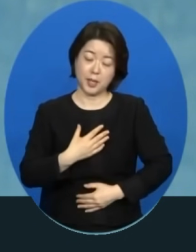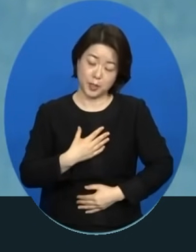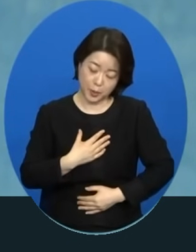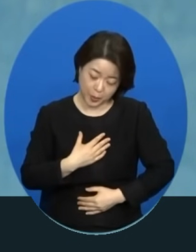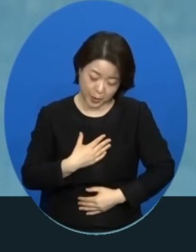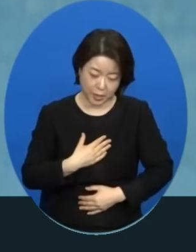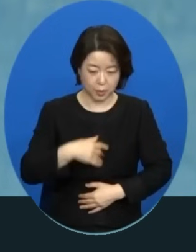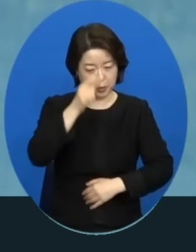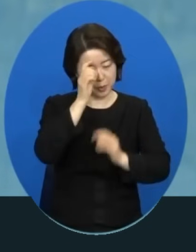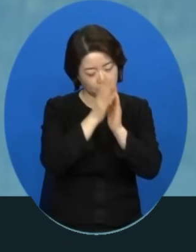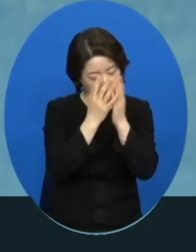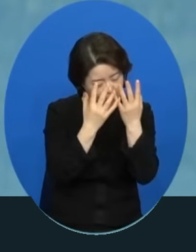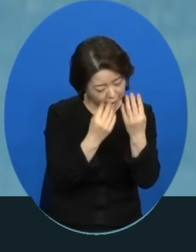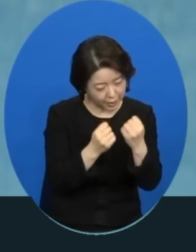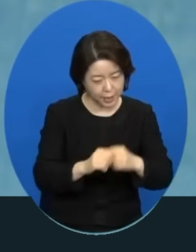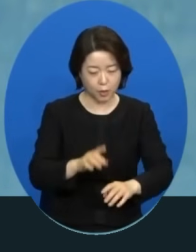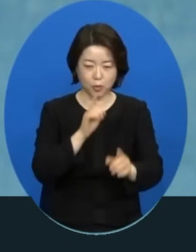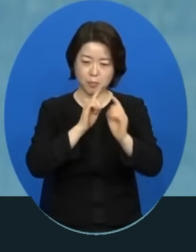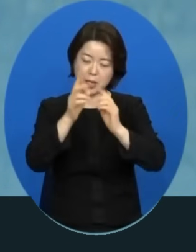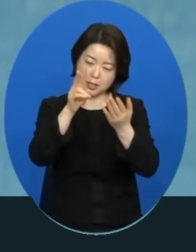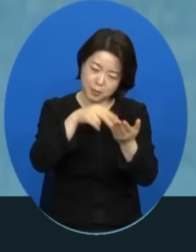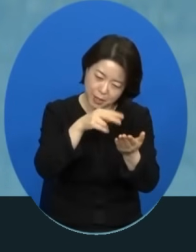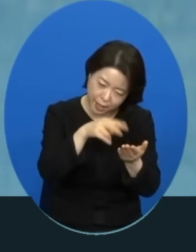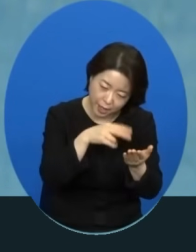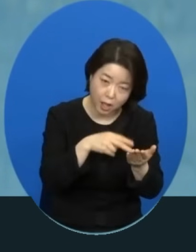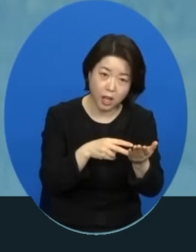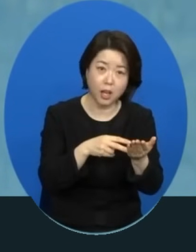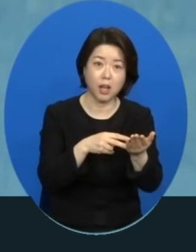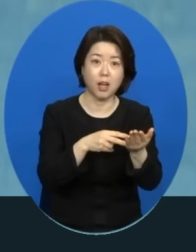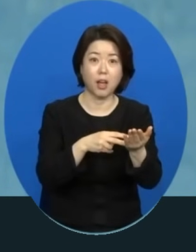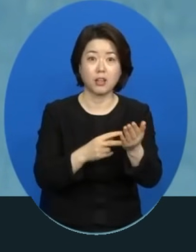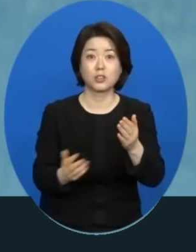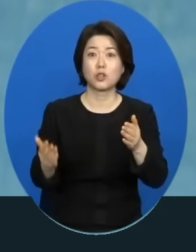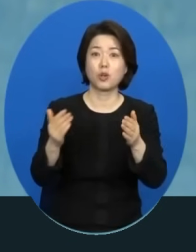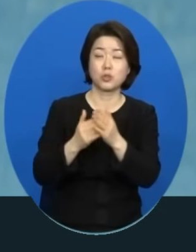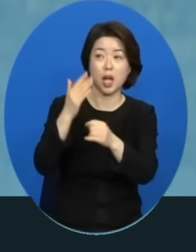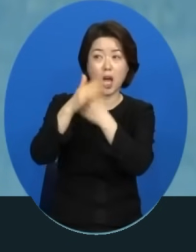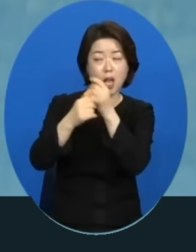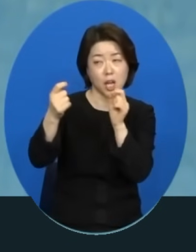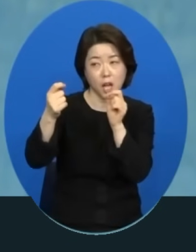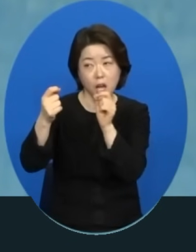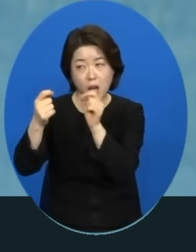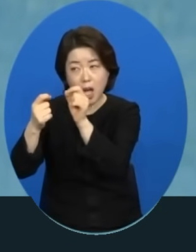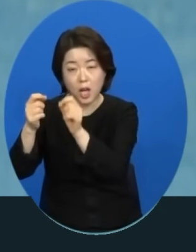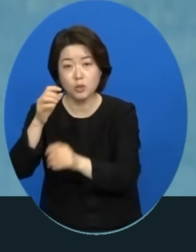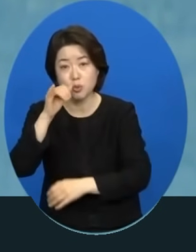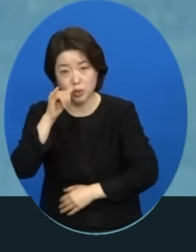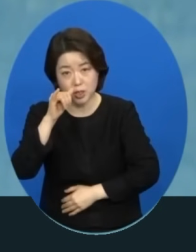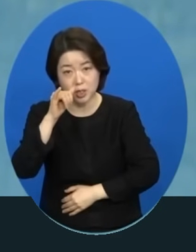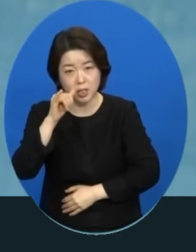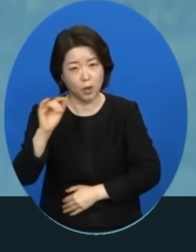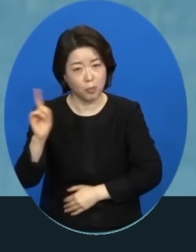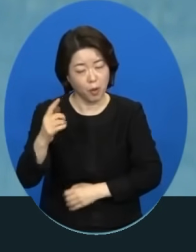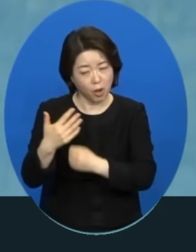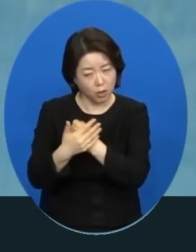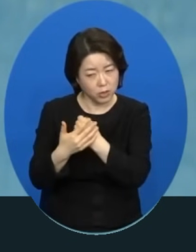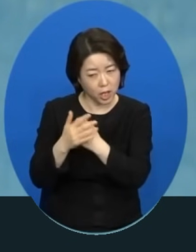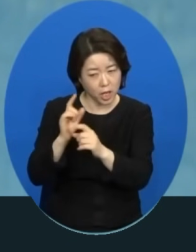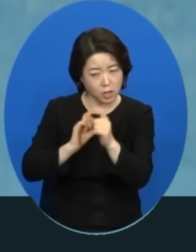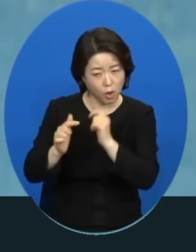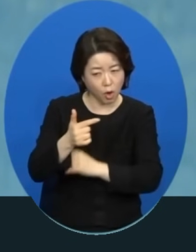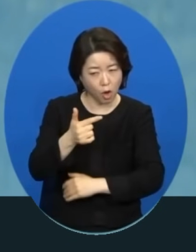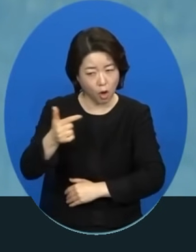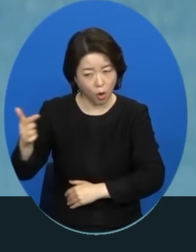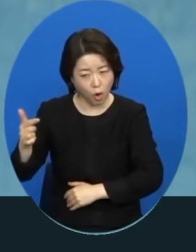기도를 많이 하고 말씀을 많이 보면 볼수록 하나님과 가까이 질 수 있는 그 은혜가 더욱더 커지지만